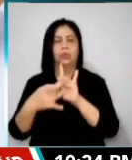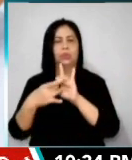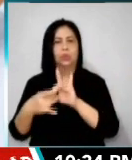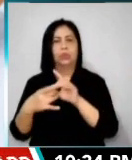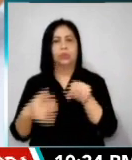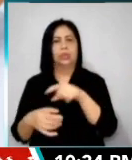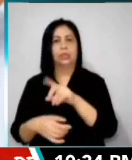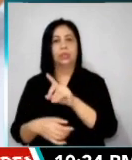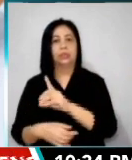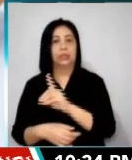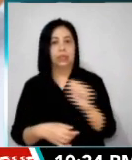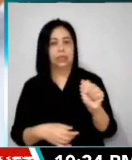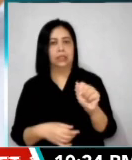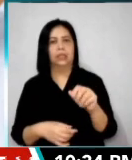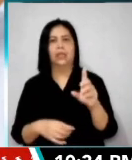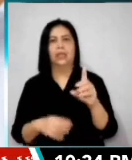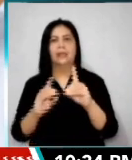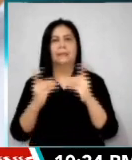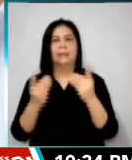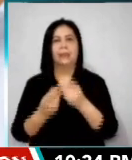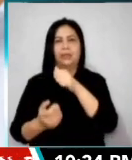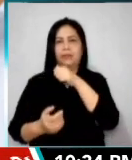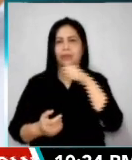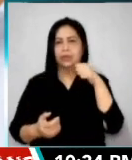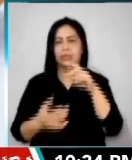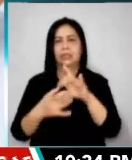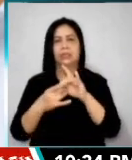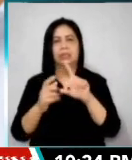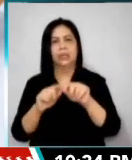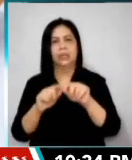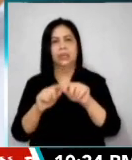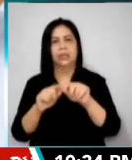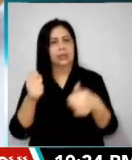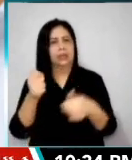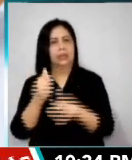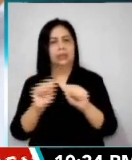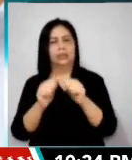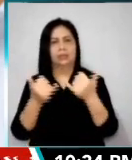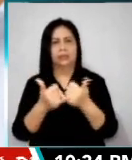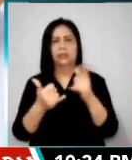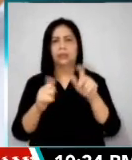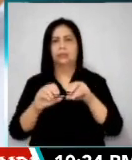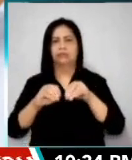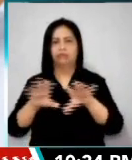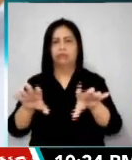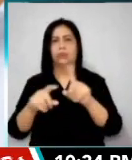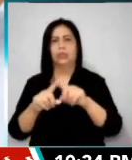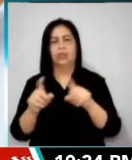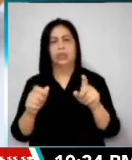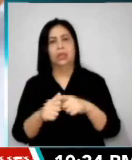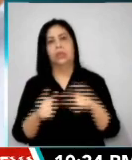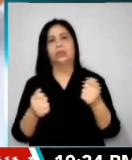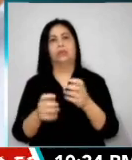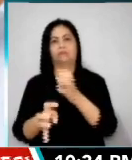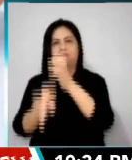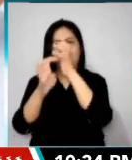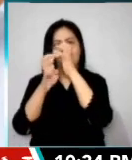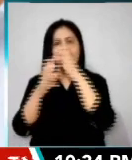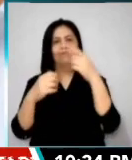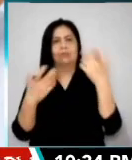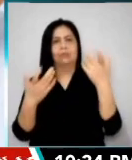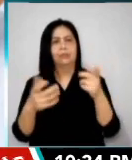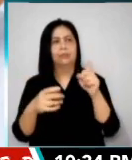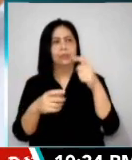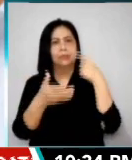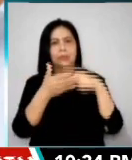other related agencies, livestock agencies, na ipatupad ang biosecurity measures, mga ganyan, para makontrol na talaga